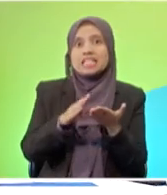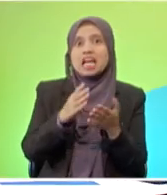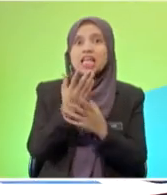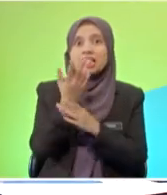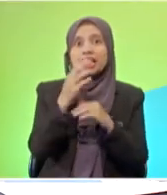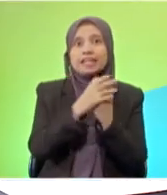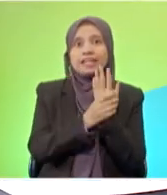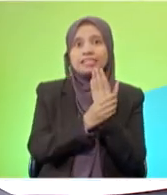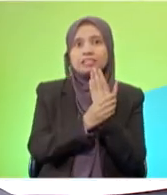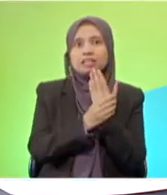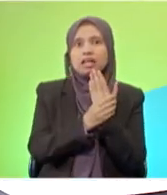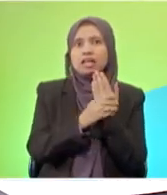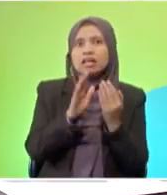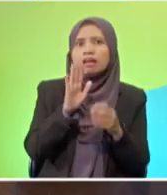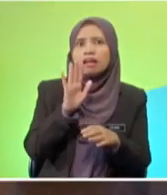Assalamualaikum